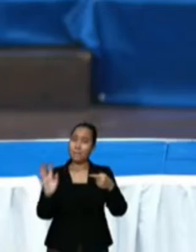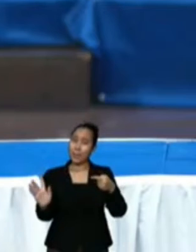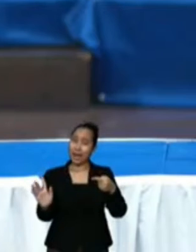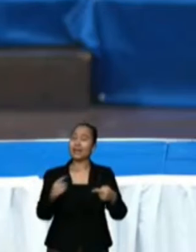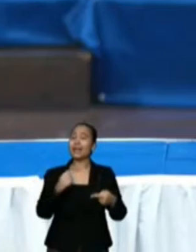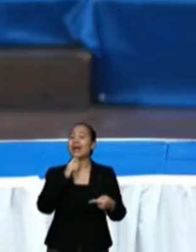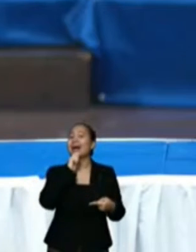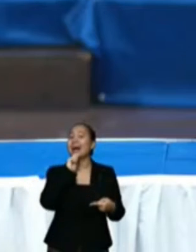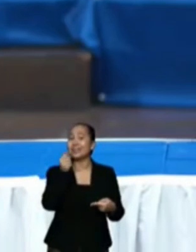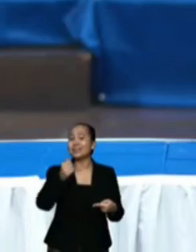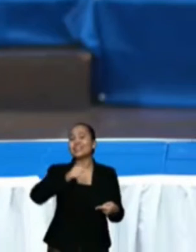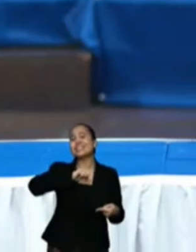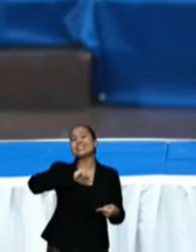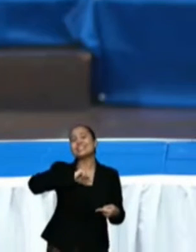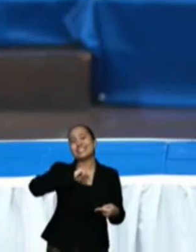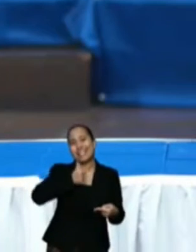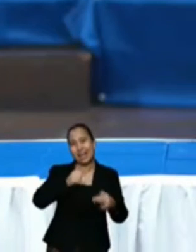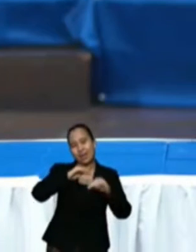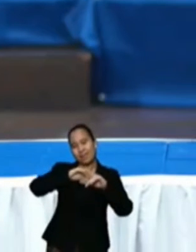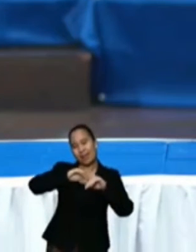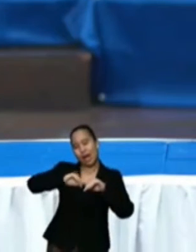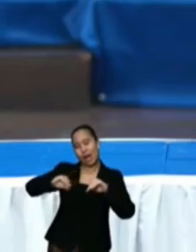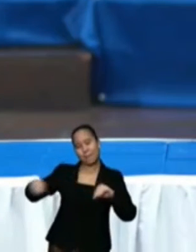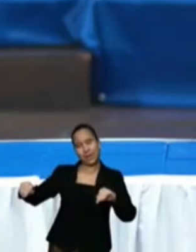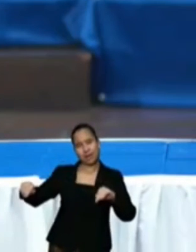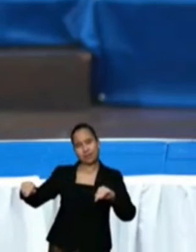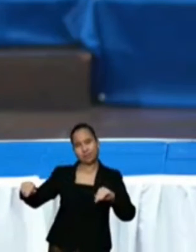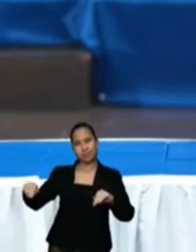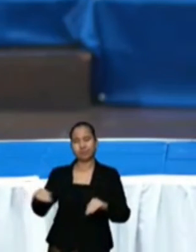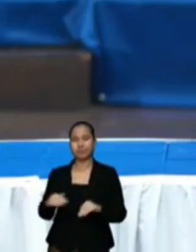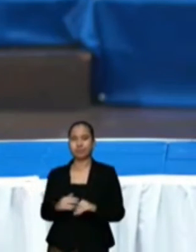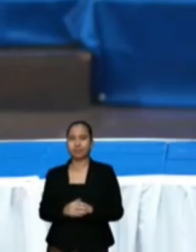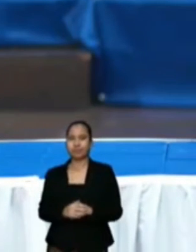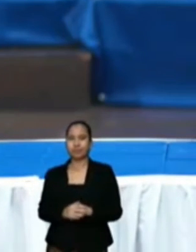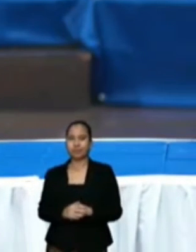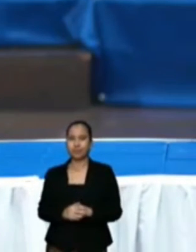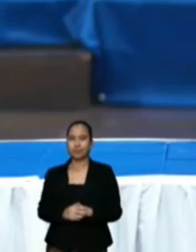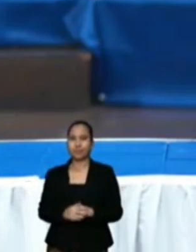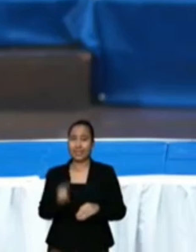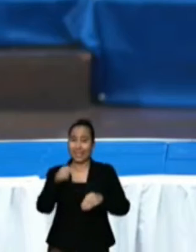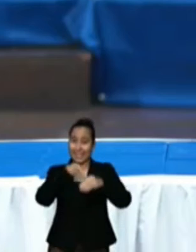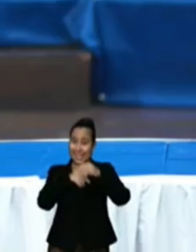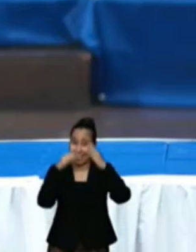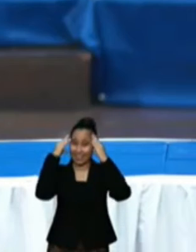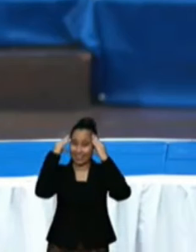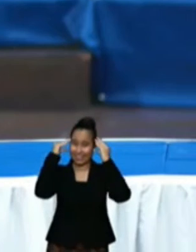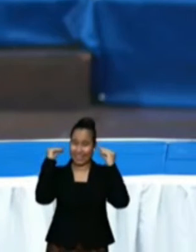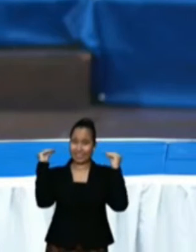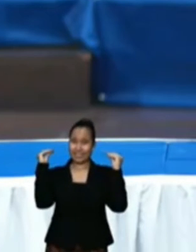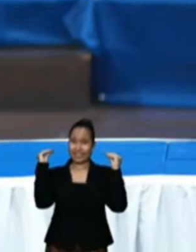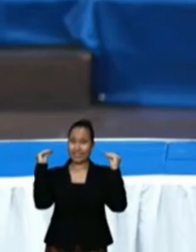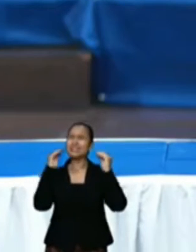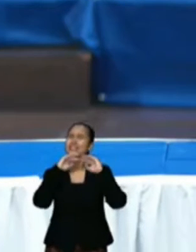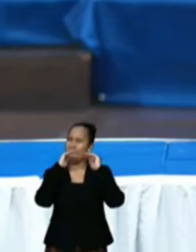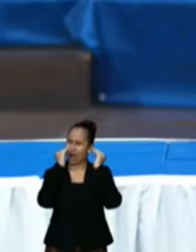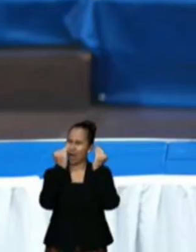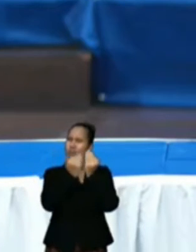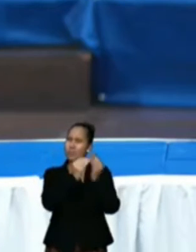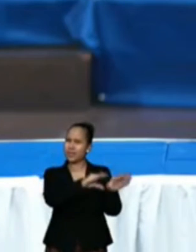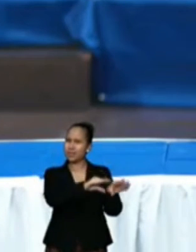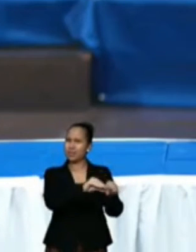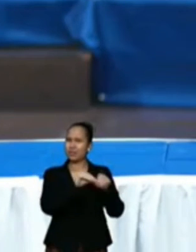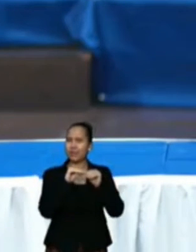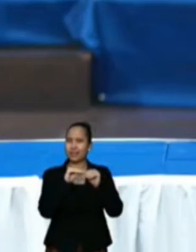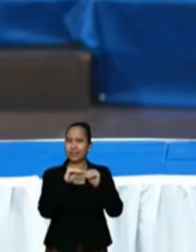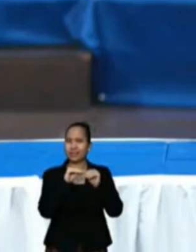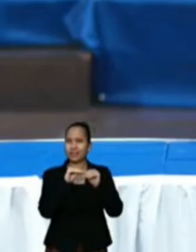worden om in zelfquarantaine te gaan. Dit is in Nederland zelf ook een algemene maatregel. Als u